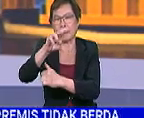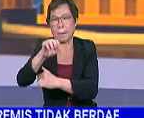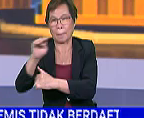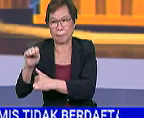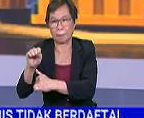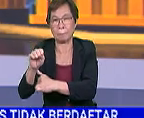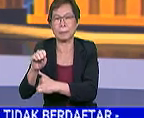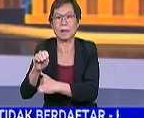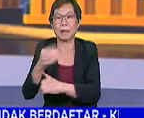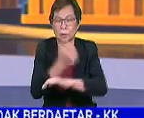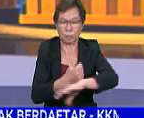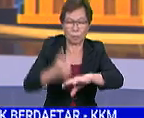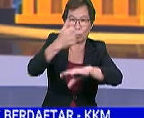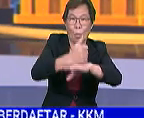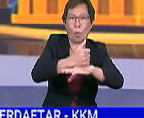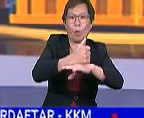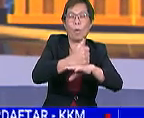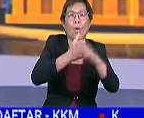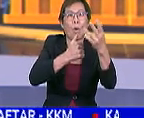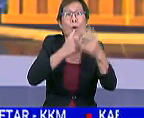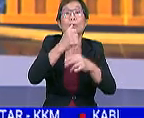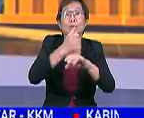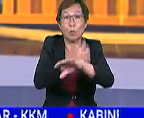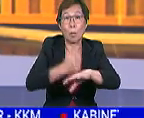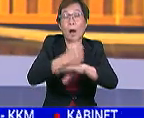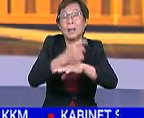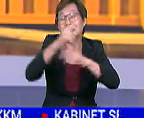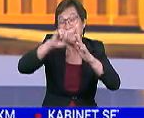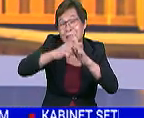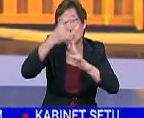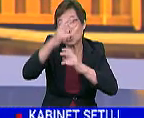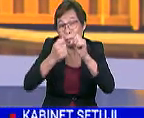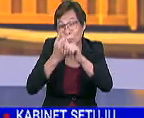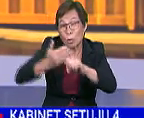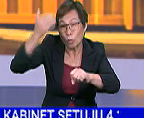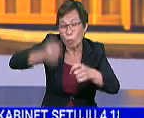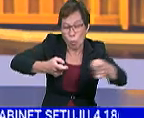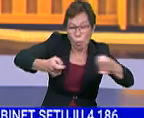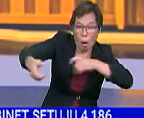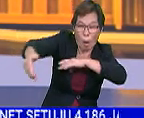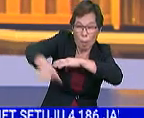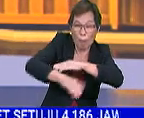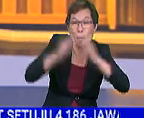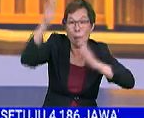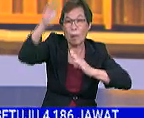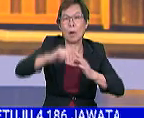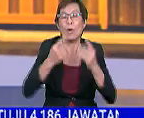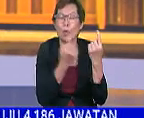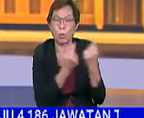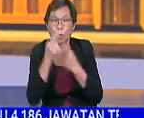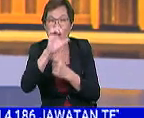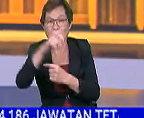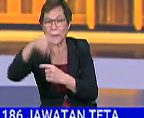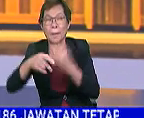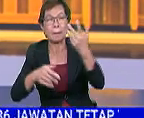apmm yang ditubuhkan sejak 17 tahun lalu bagi mengawal Selia maritim negara ini Sempena hari ulang tahun apmm pada